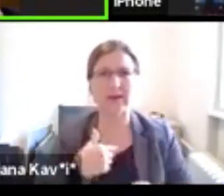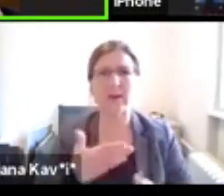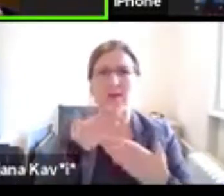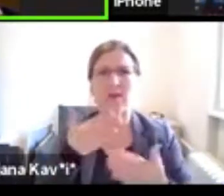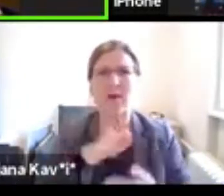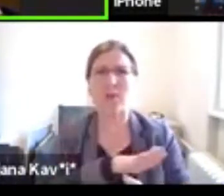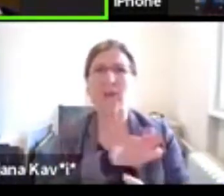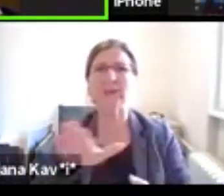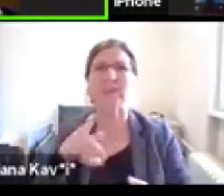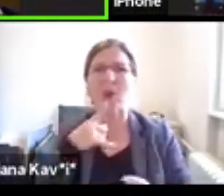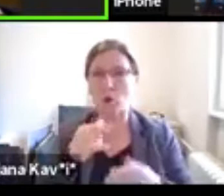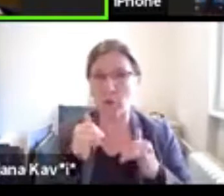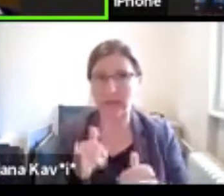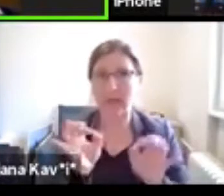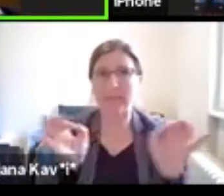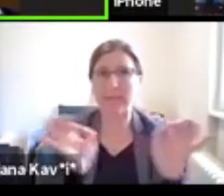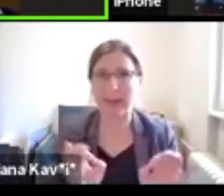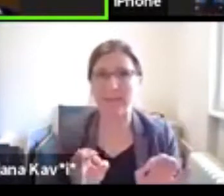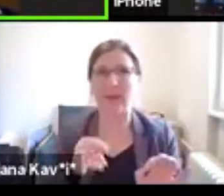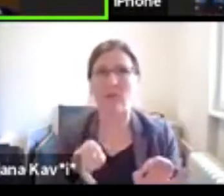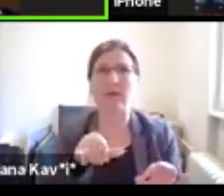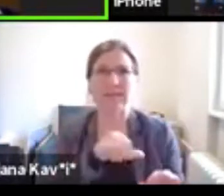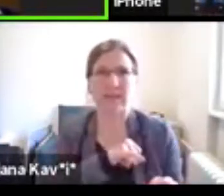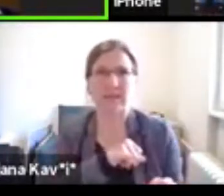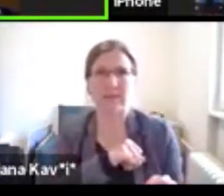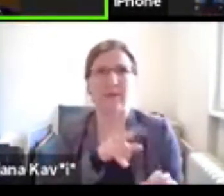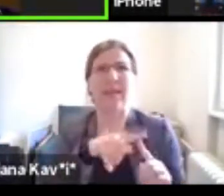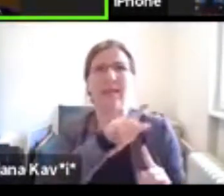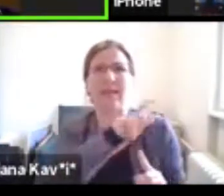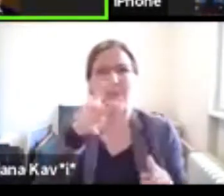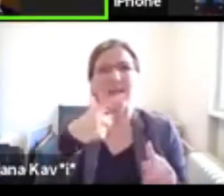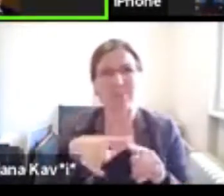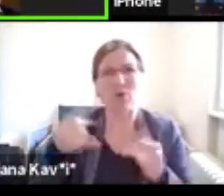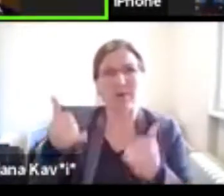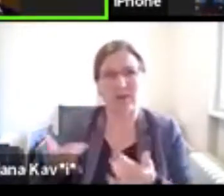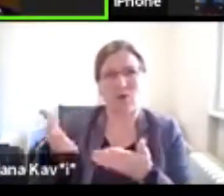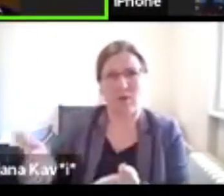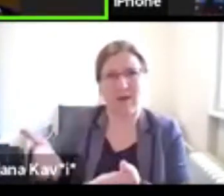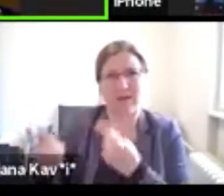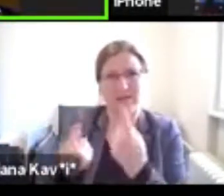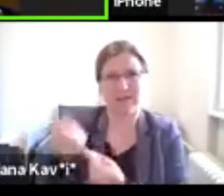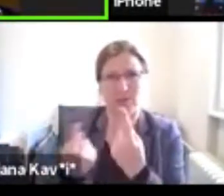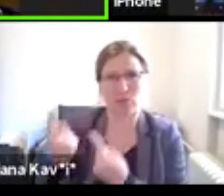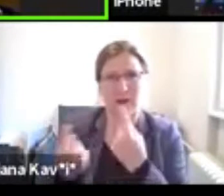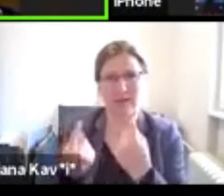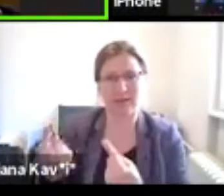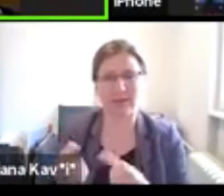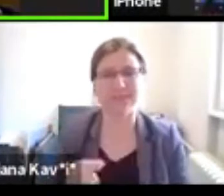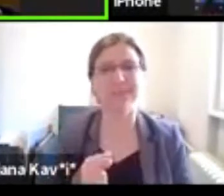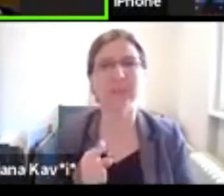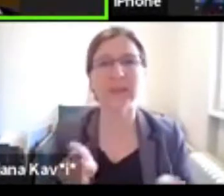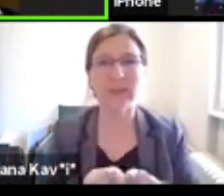teme za ovu vrlo aktualnu situaciju. Na neki način moram ovdje